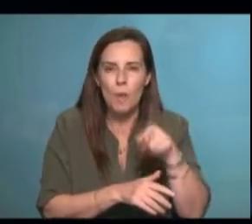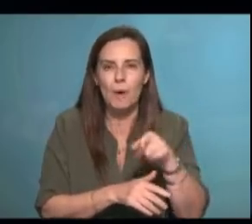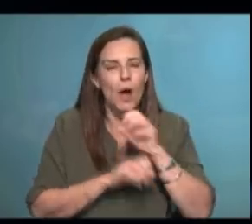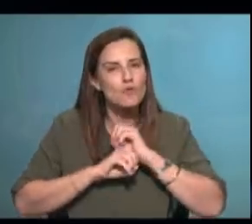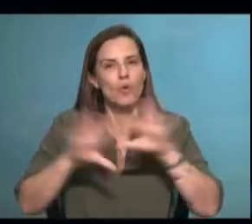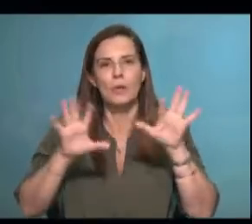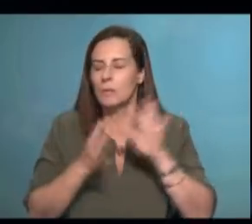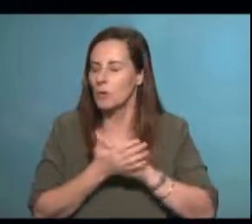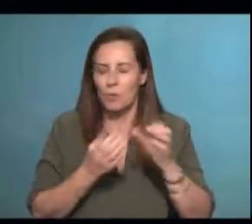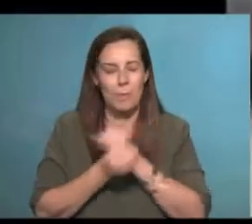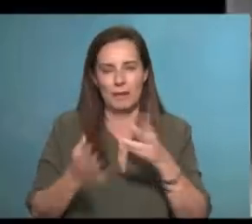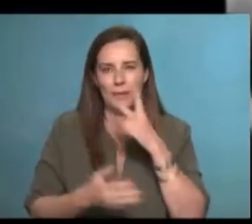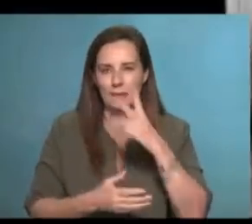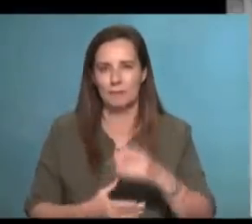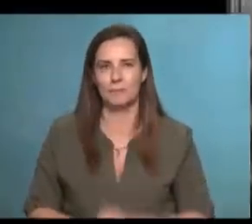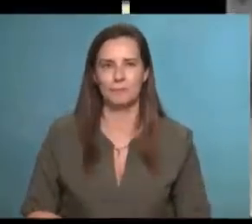פשוט מדהים, הנה.